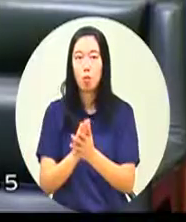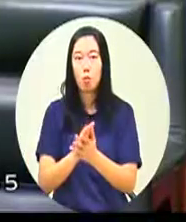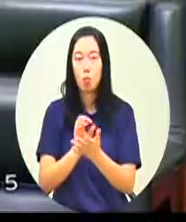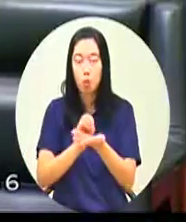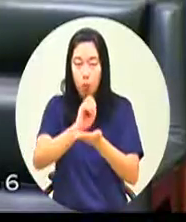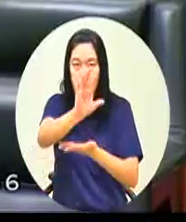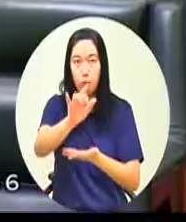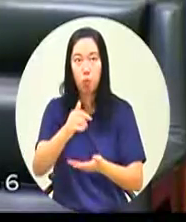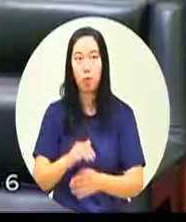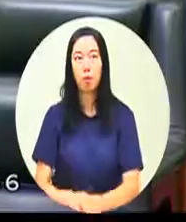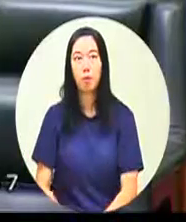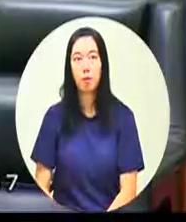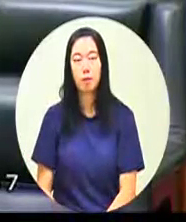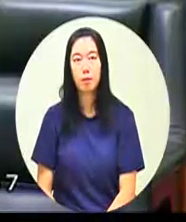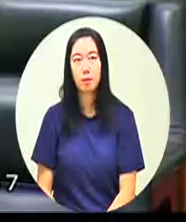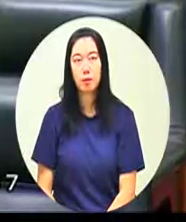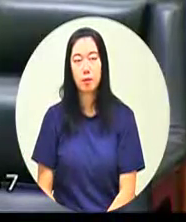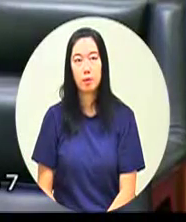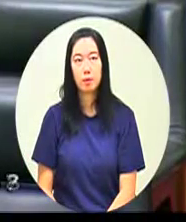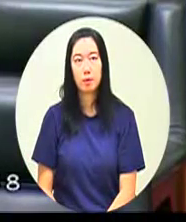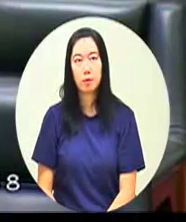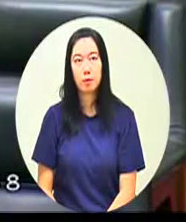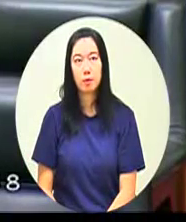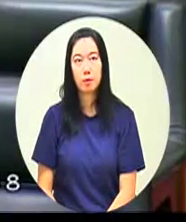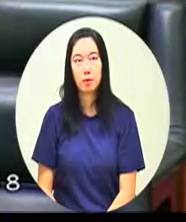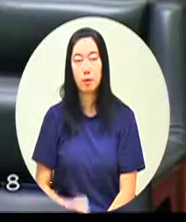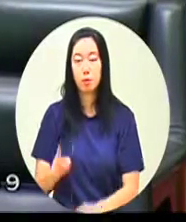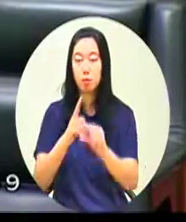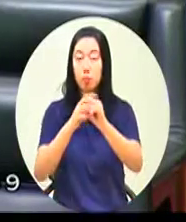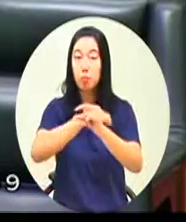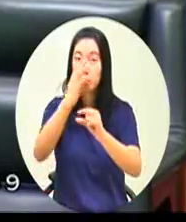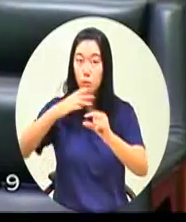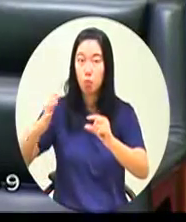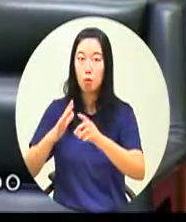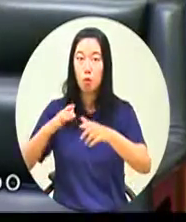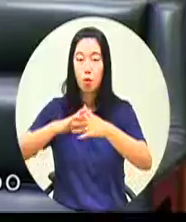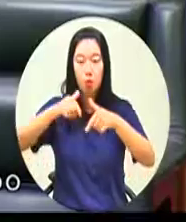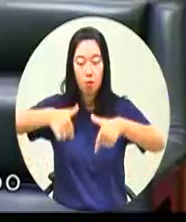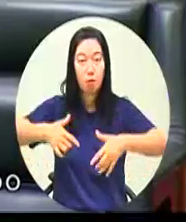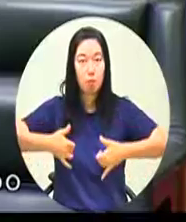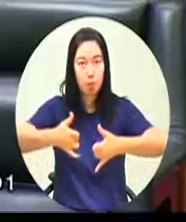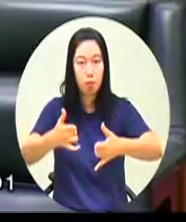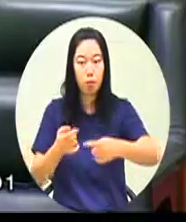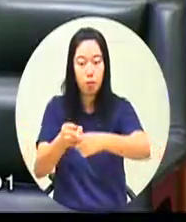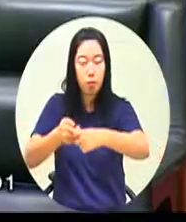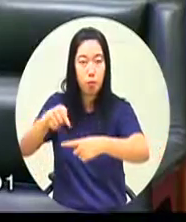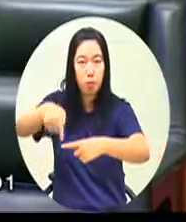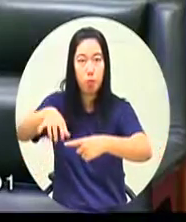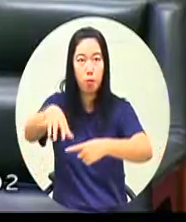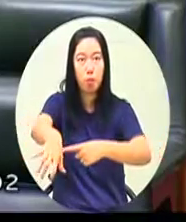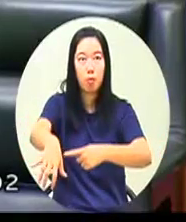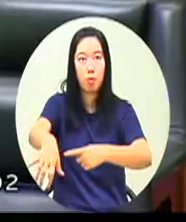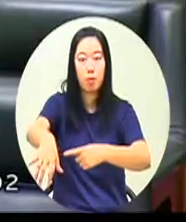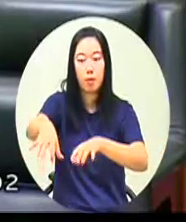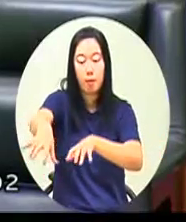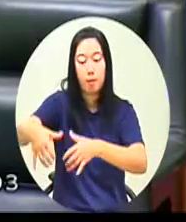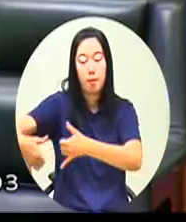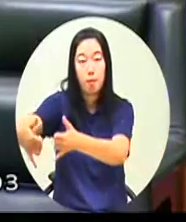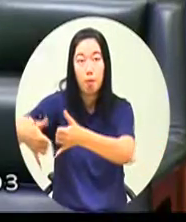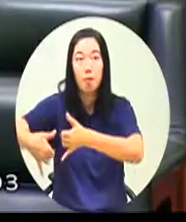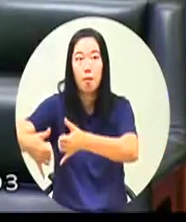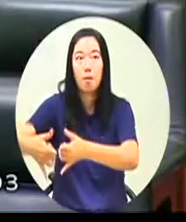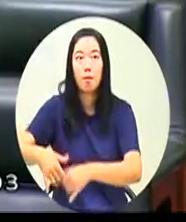是阮的天马，因为伊天马中山西路要趟过后壁迄块，然后迄块北美道路，当